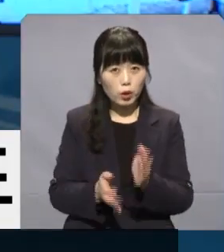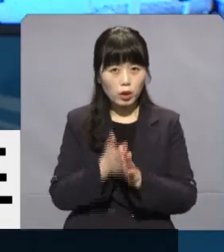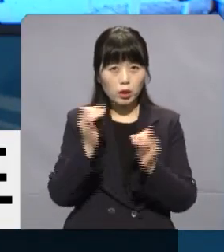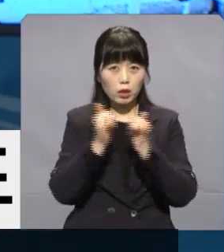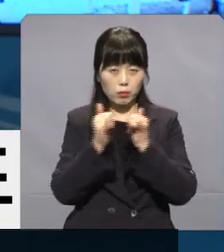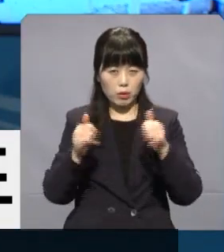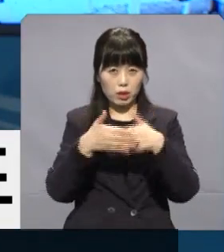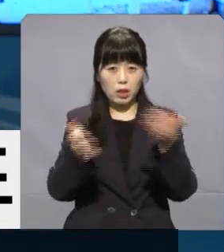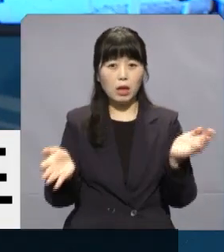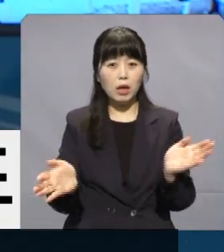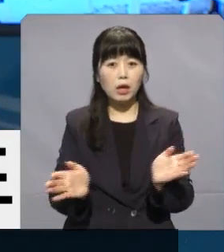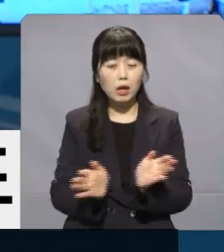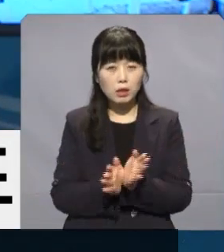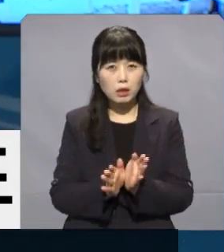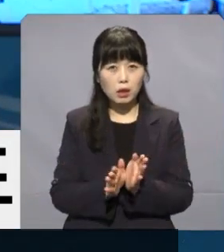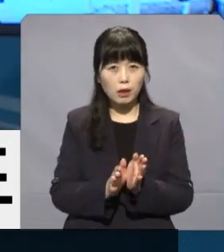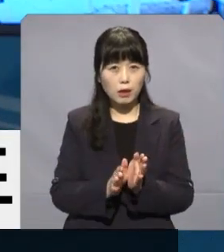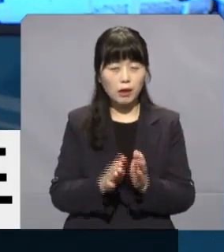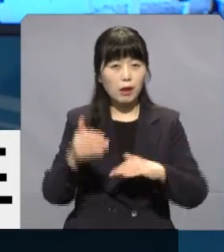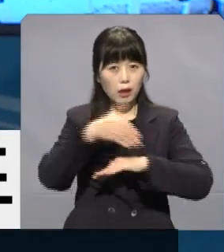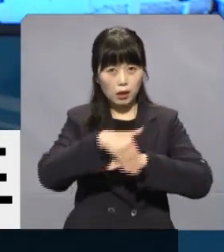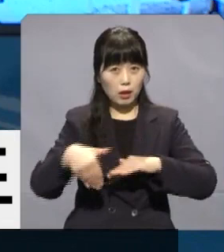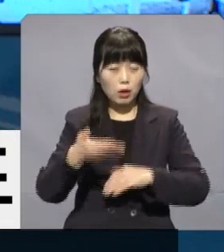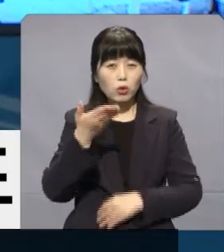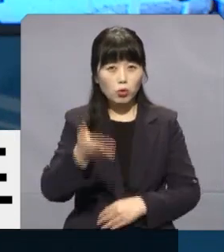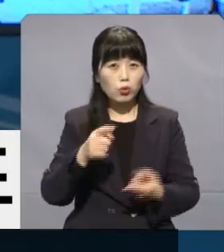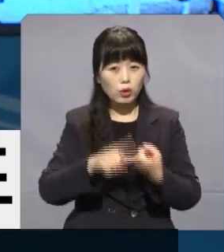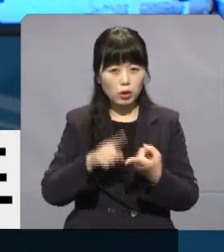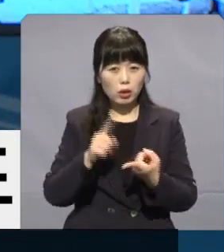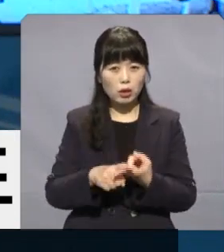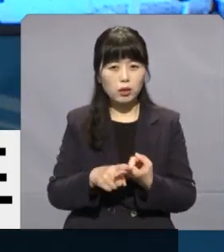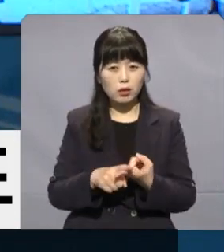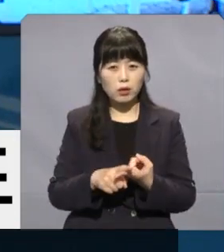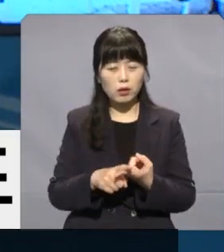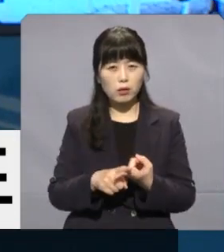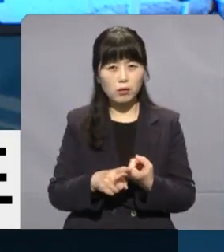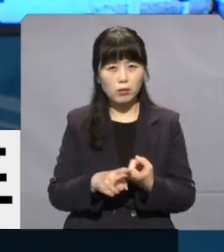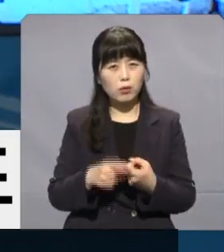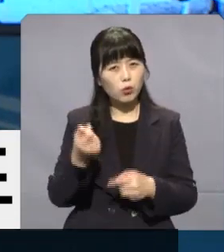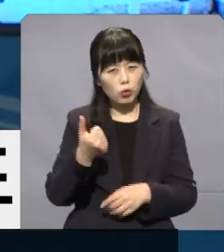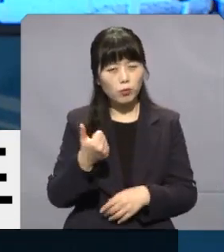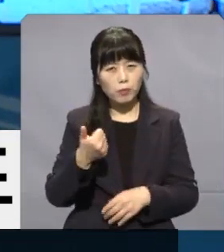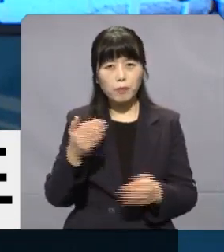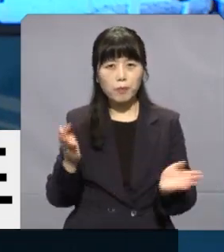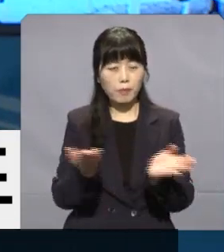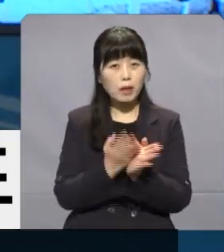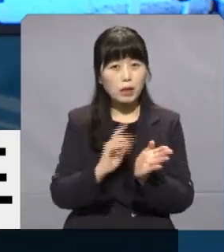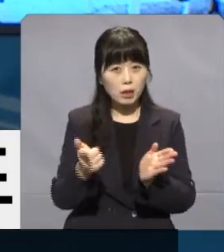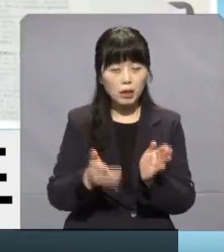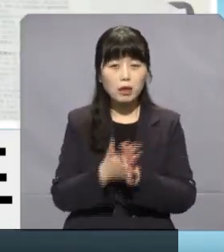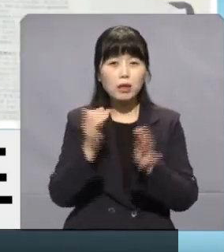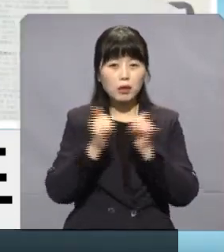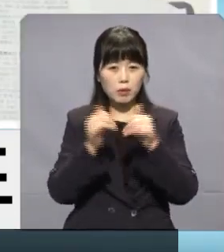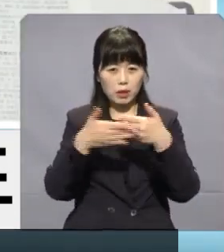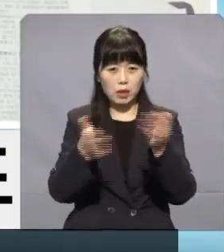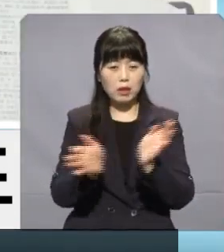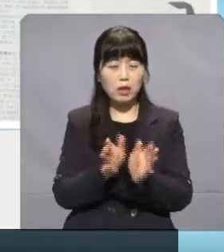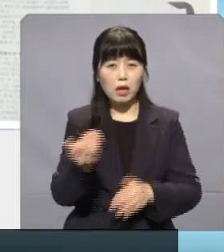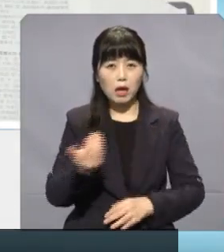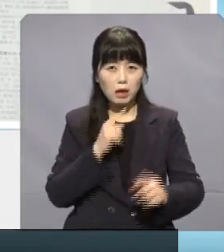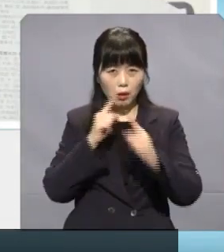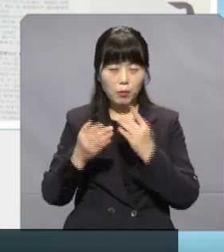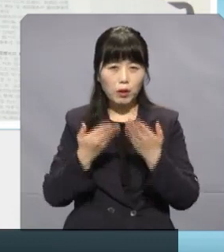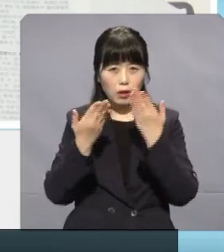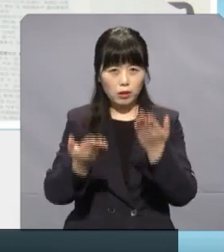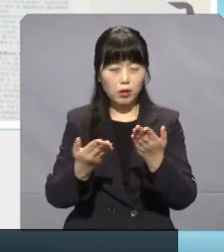시민단체의 어떤 뭐 가이드라인을 준다는 것은 저는 사실 이건 굉장히 역설적인 상황이라고 봅니다 시민단체는 조금 전에 말씀드린 것처럼